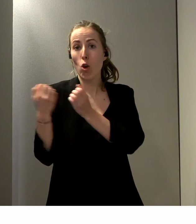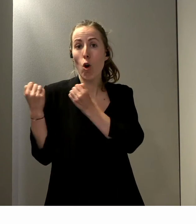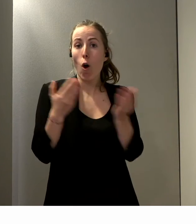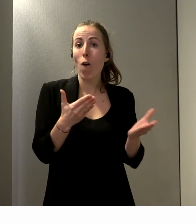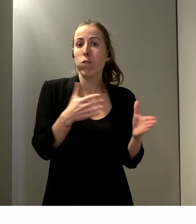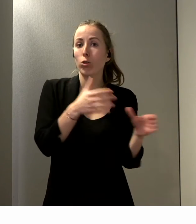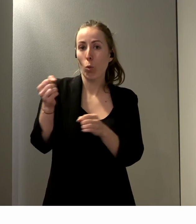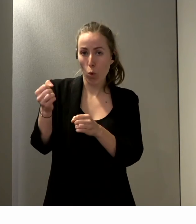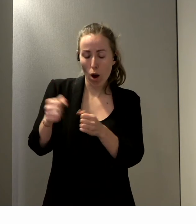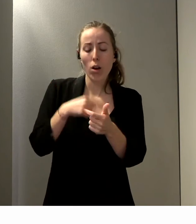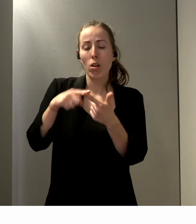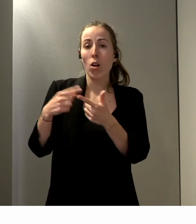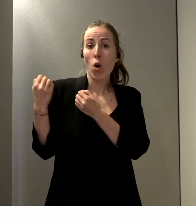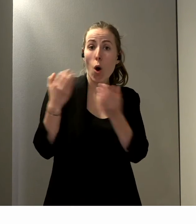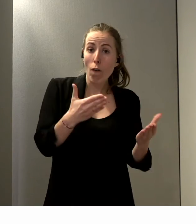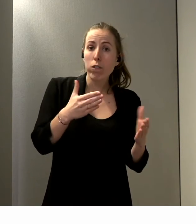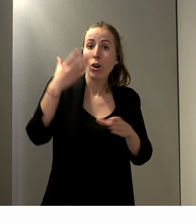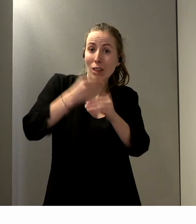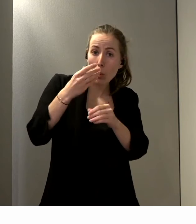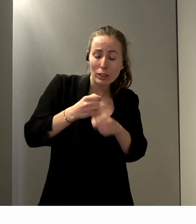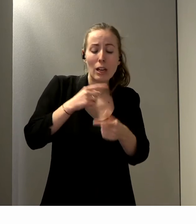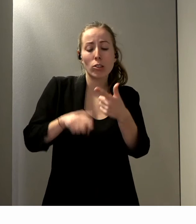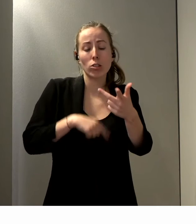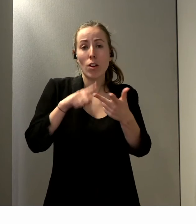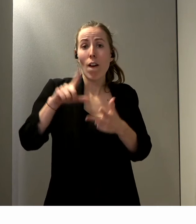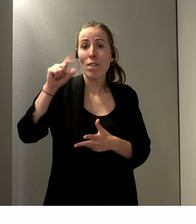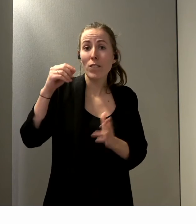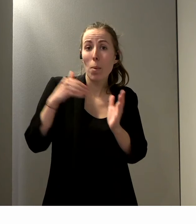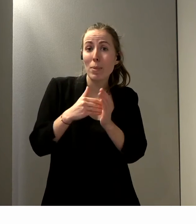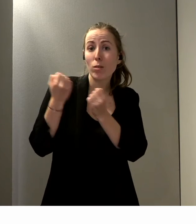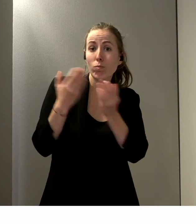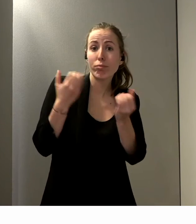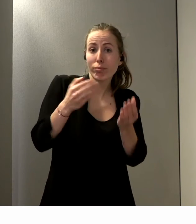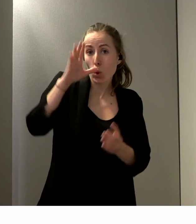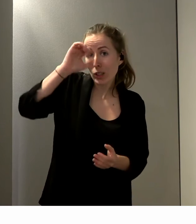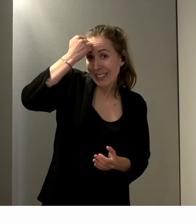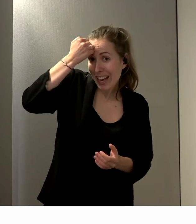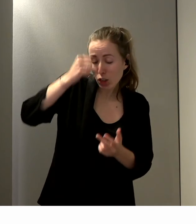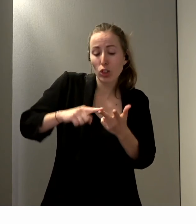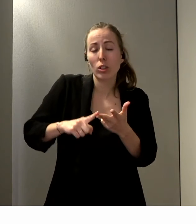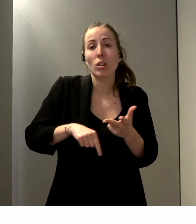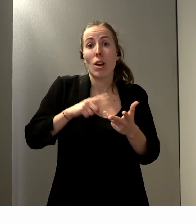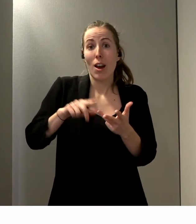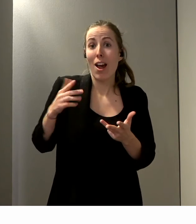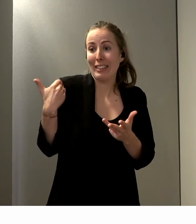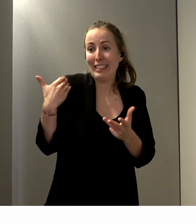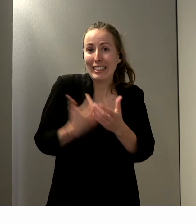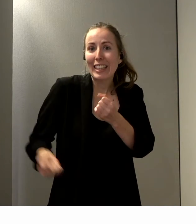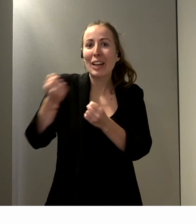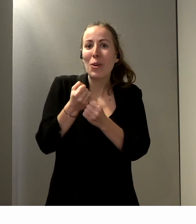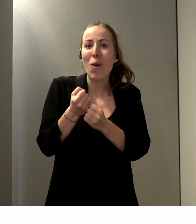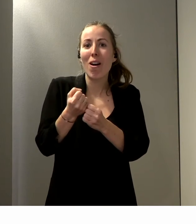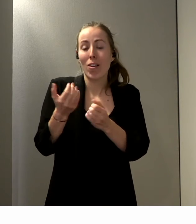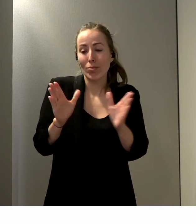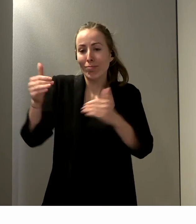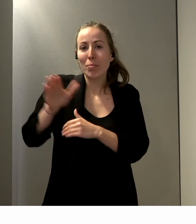Il y a toutes les offres d'apprentissage, il y a plus de 20 000 offres sur les stages. Là, récemment, on a lancé aussi la plateforme pour les jobs étudiants, pour aider les